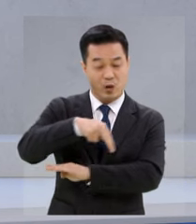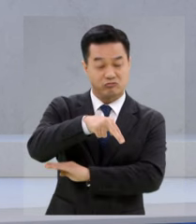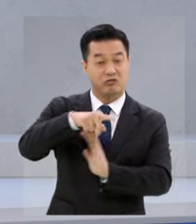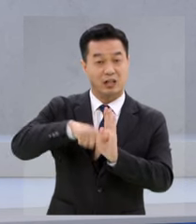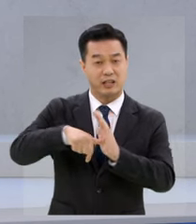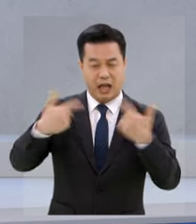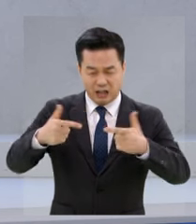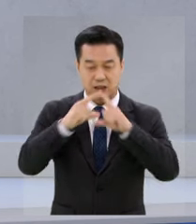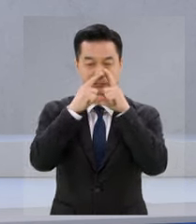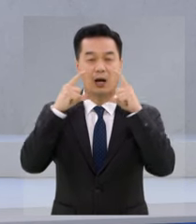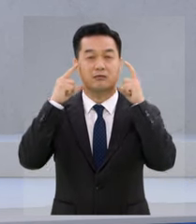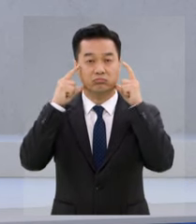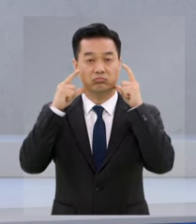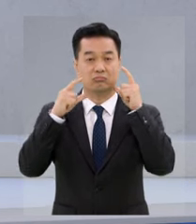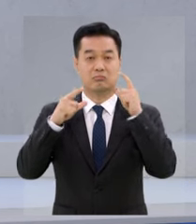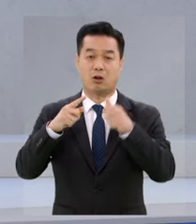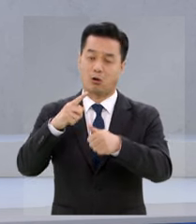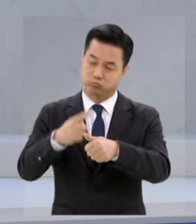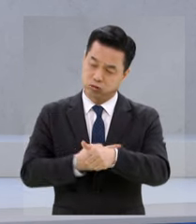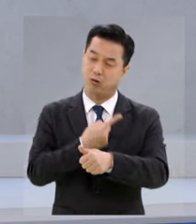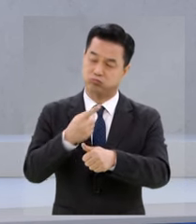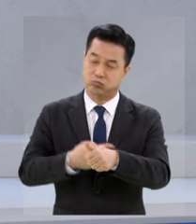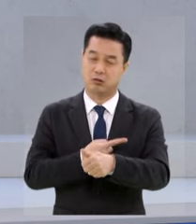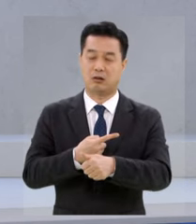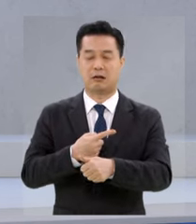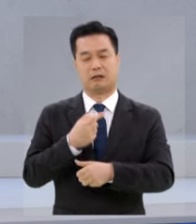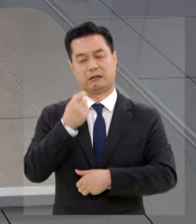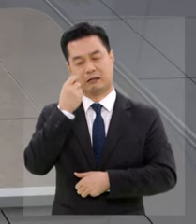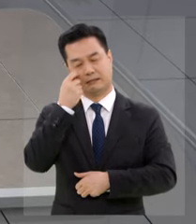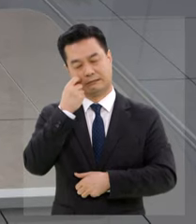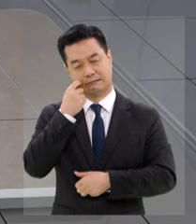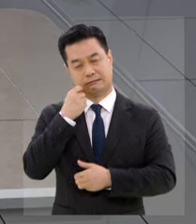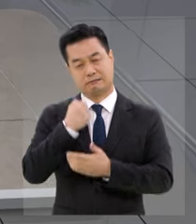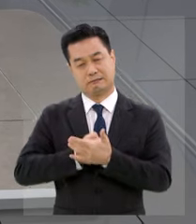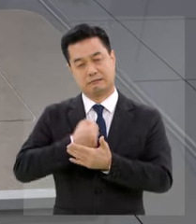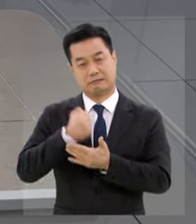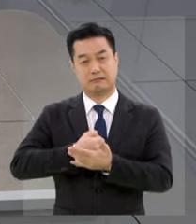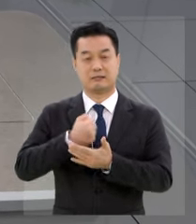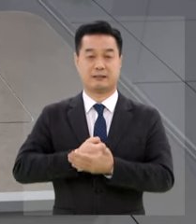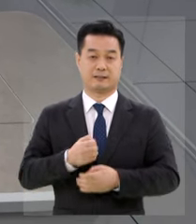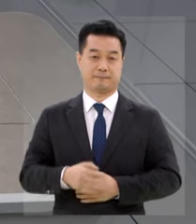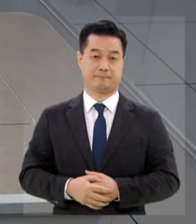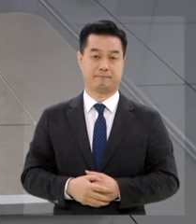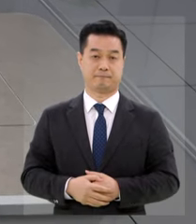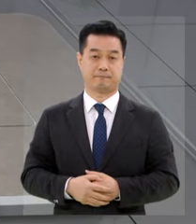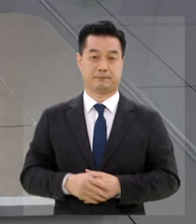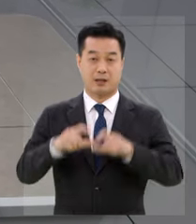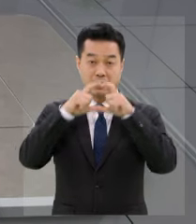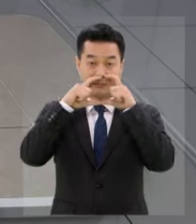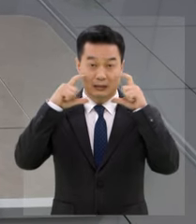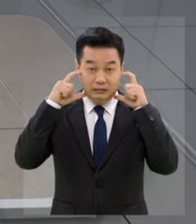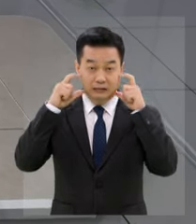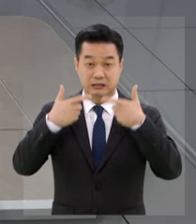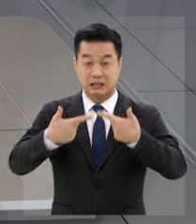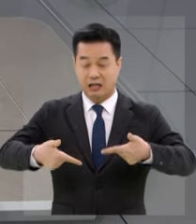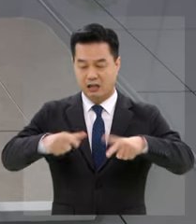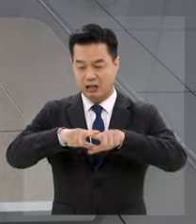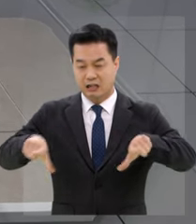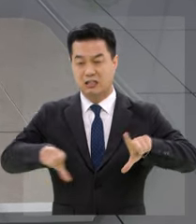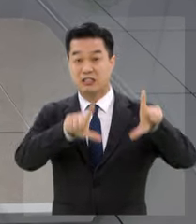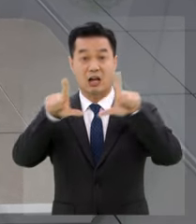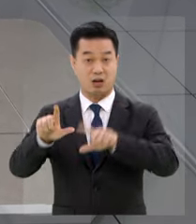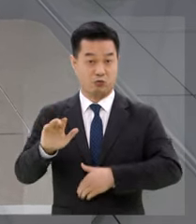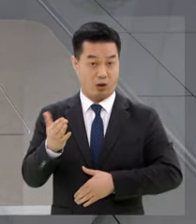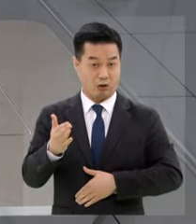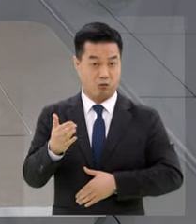키드이카루스 자연스러워서 서글프기까지 합니다 이렇게 마스크는 일상이 됐고 곧